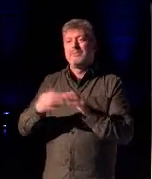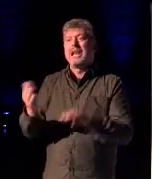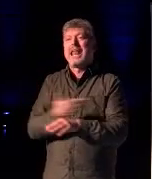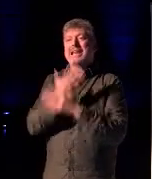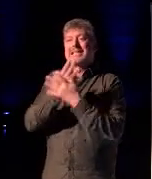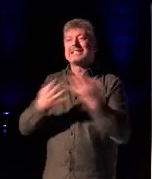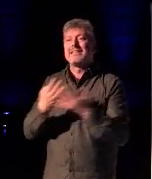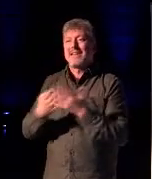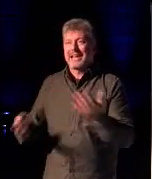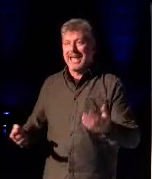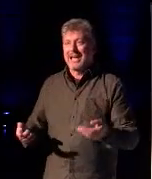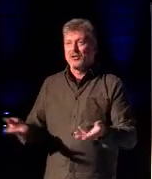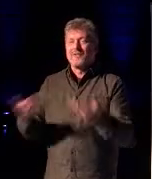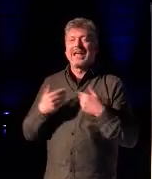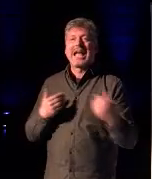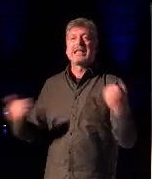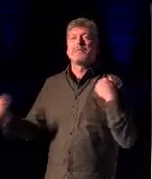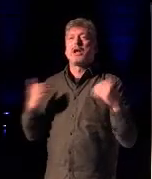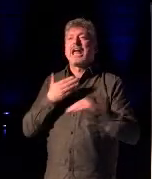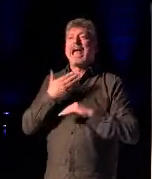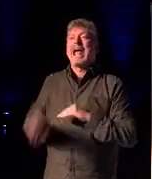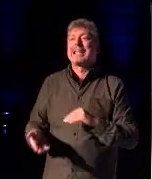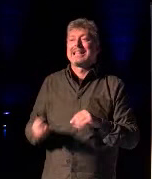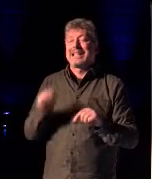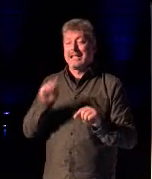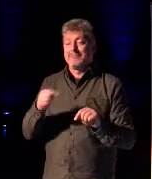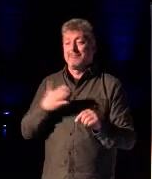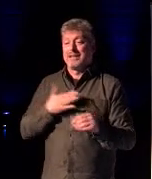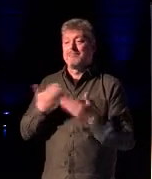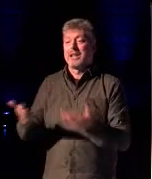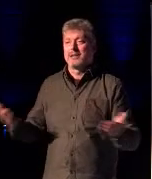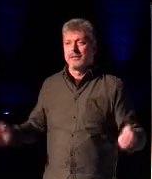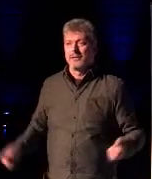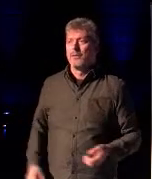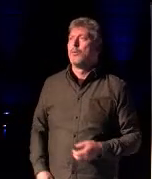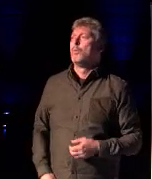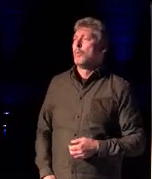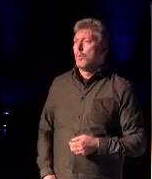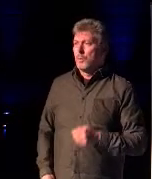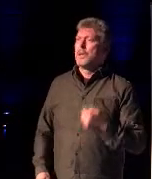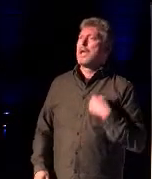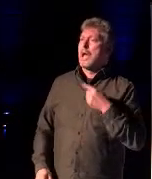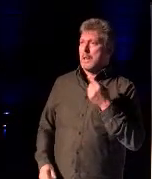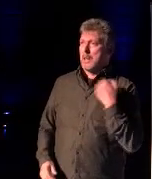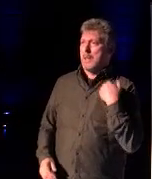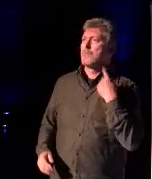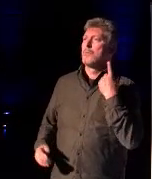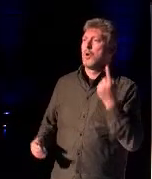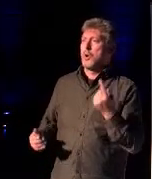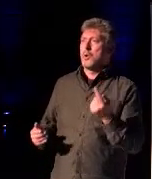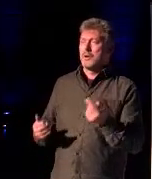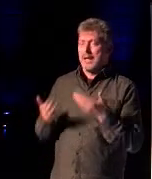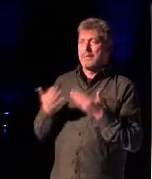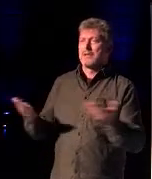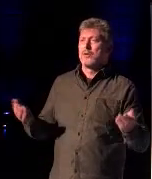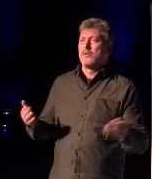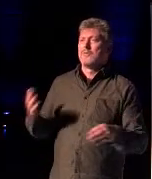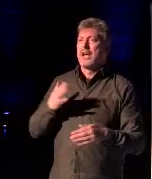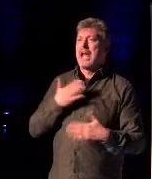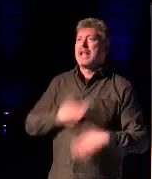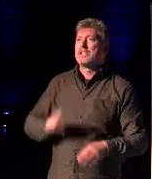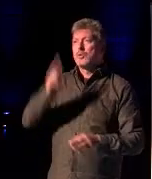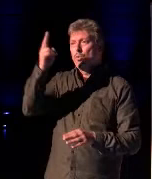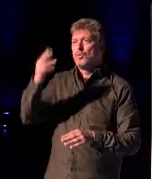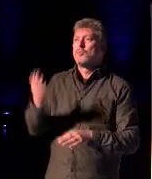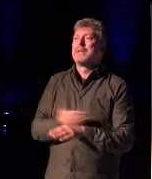følgende tilbakemelding etter presentasjonen. Jeg hørte nettopp presentasjonen for Helse Nord om